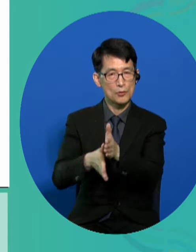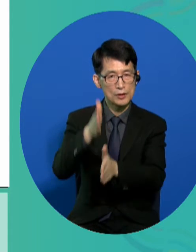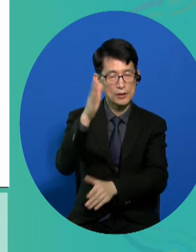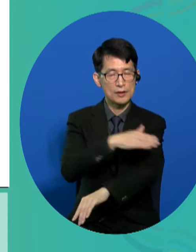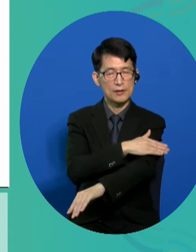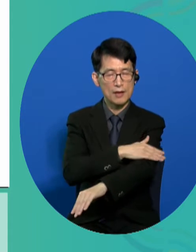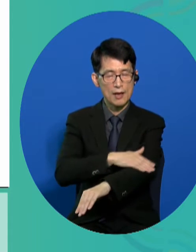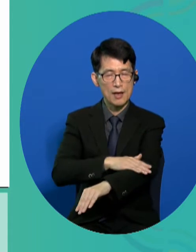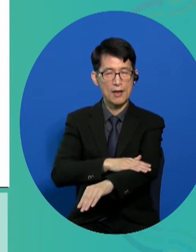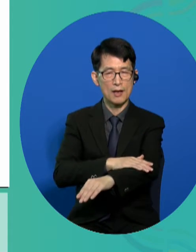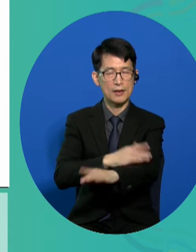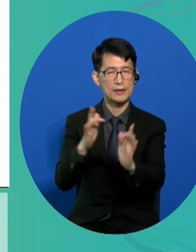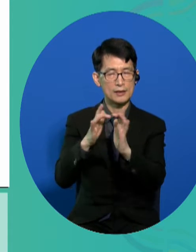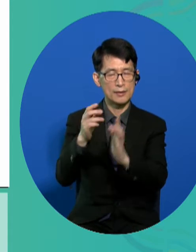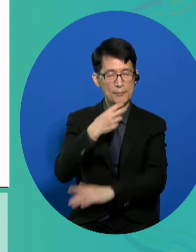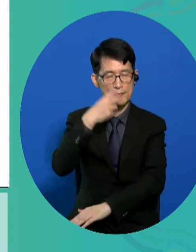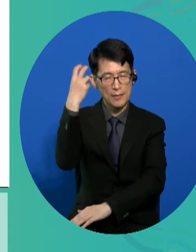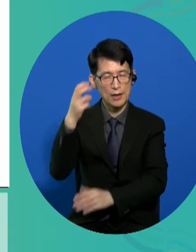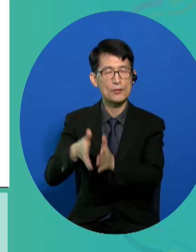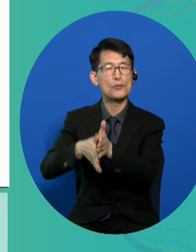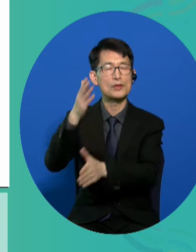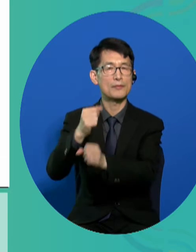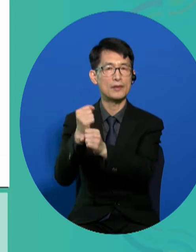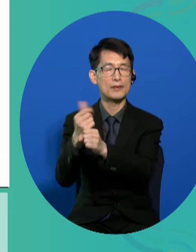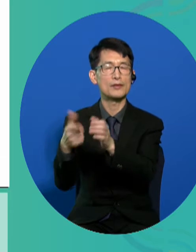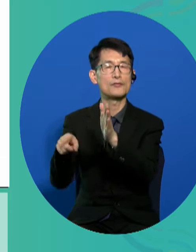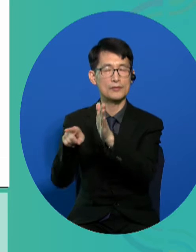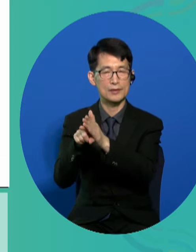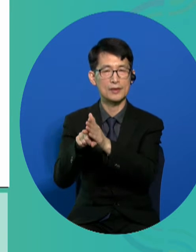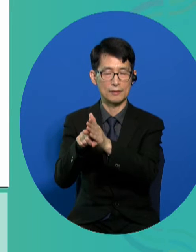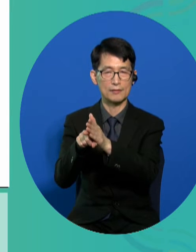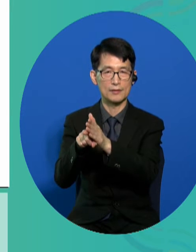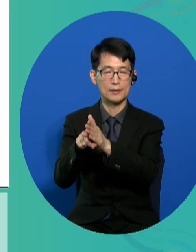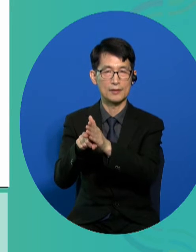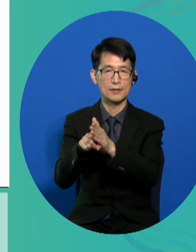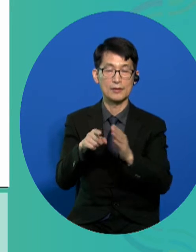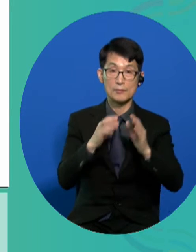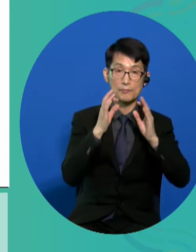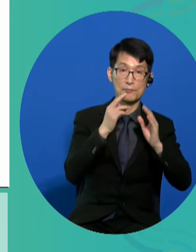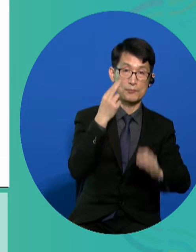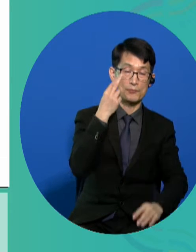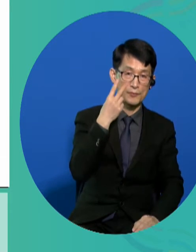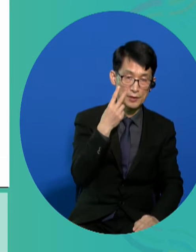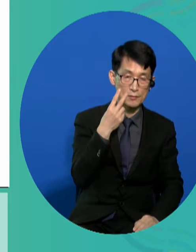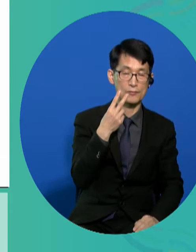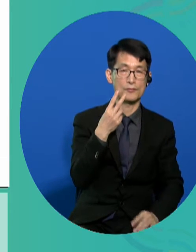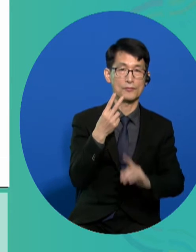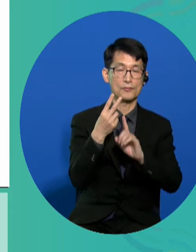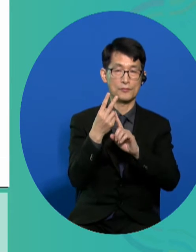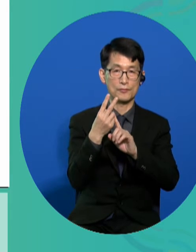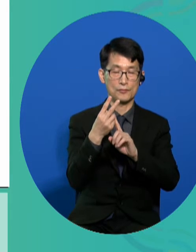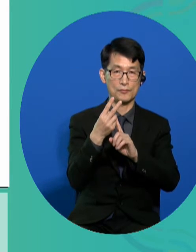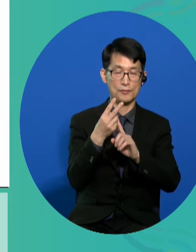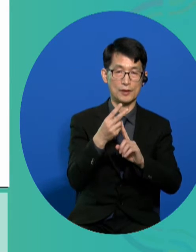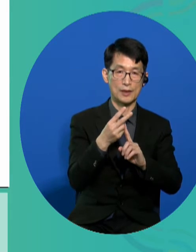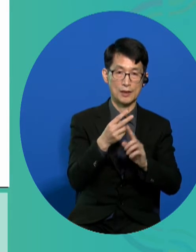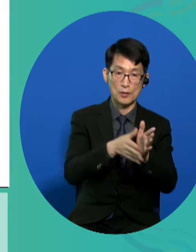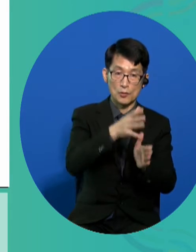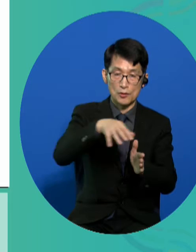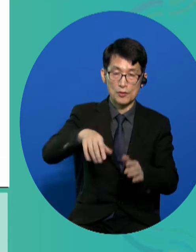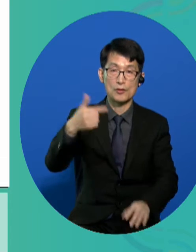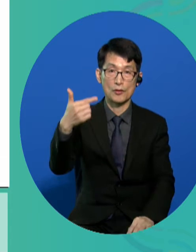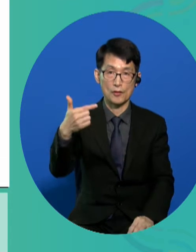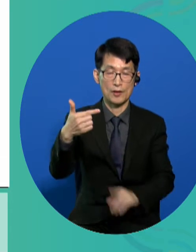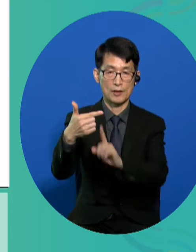될 수 있도록 돕기 위해 만들어졌죠. 현재 우리는 미국 로스앤젤레스를 비롯한 6개 도시에서 ICT 또는